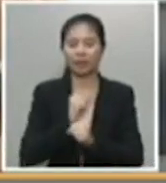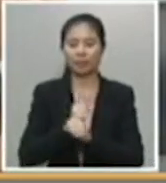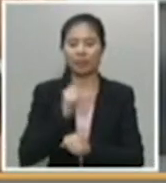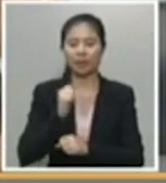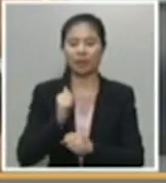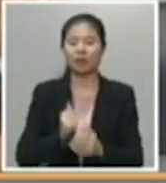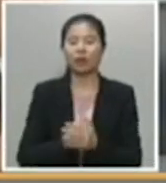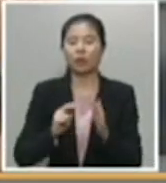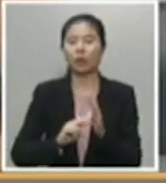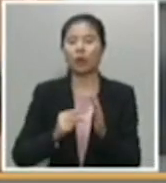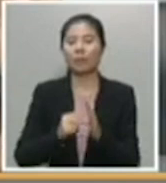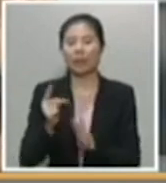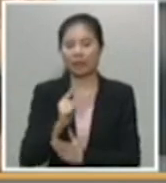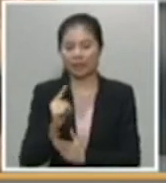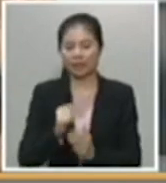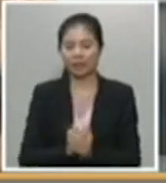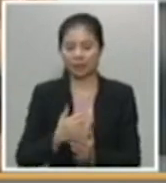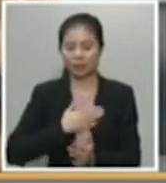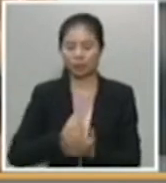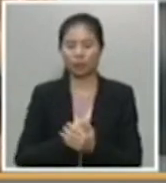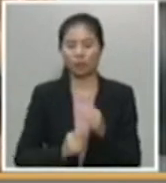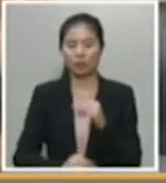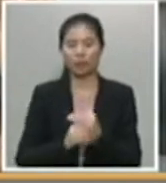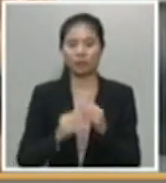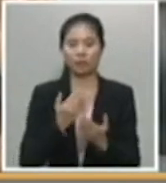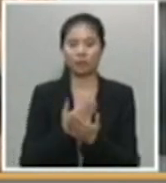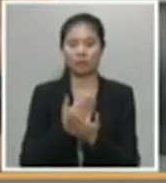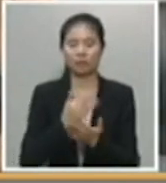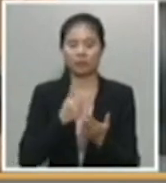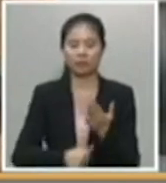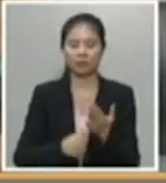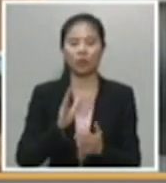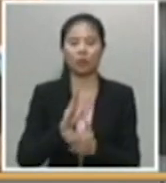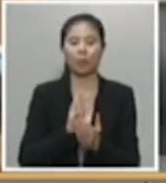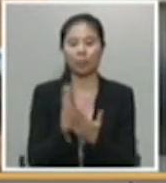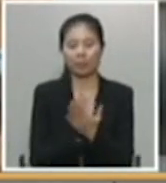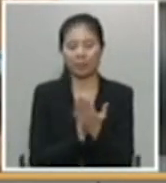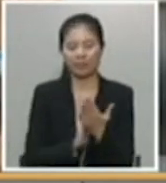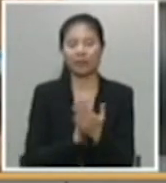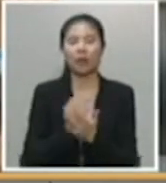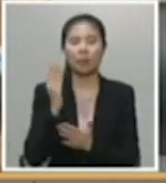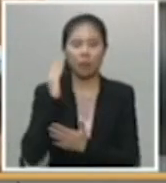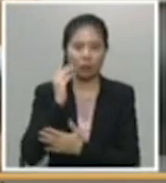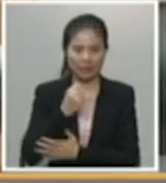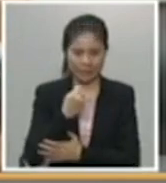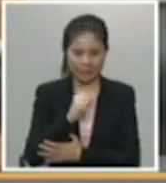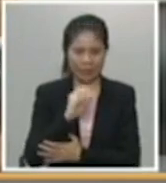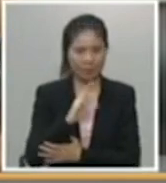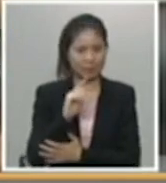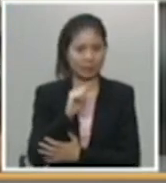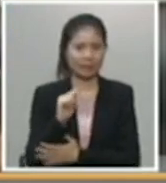ได้แต่นั่นหมายความว่าเราต้องเพิ่มสัดส่วนภาษีจากเงินรายได้ของประเทศโดยรวมเนี่ยจาก 15% เป็น